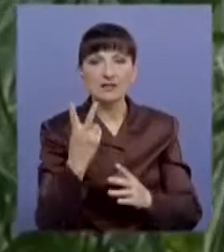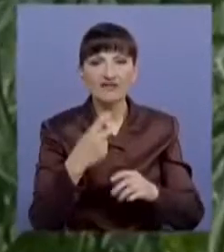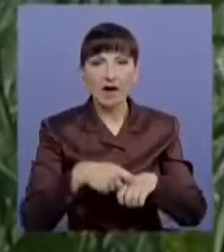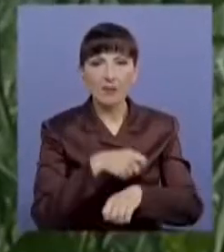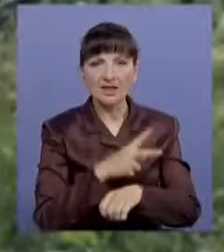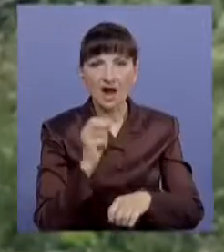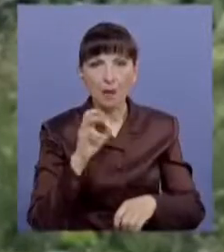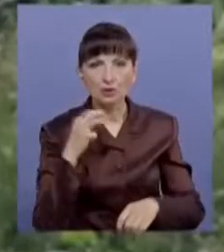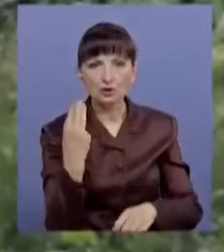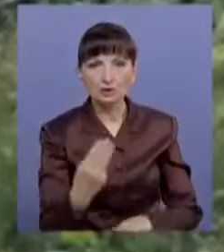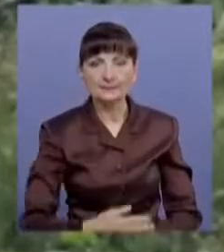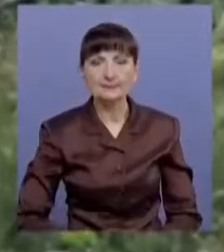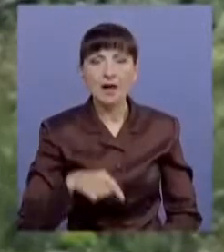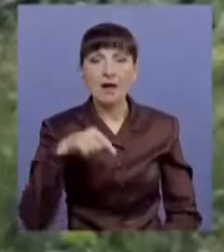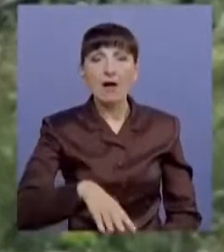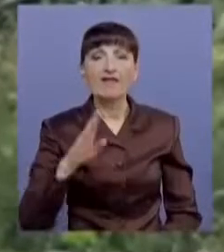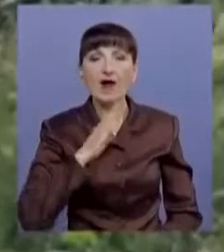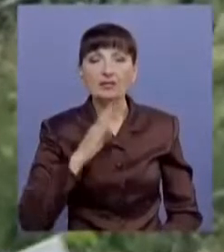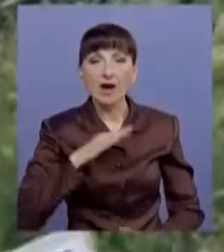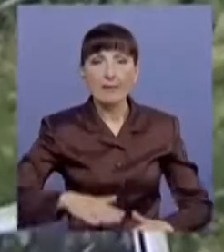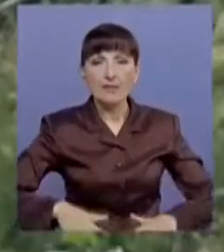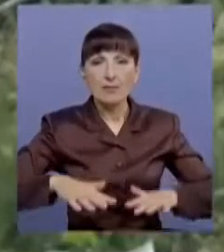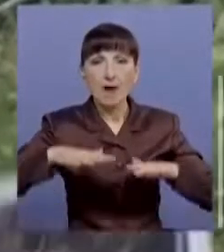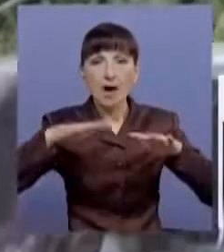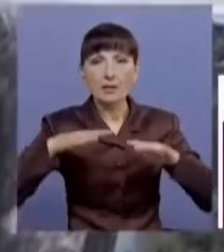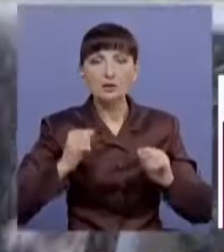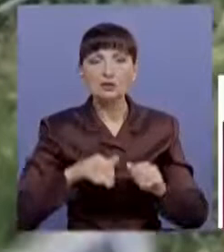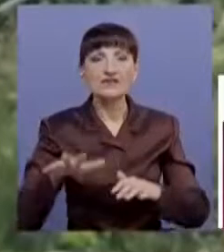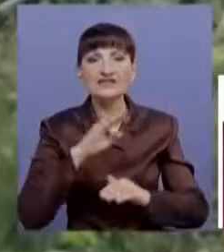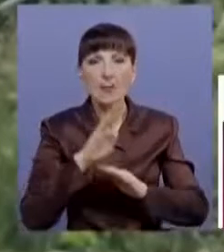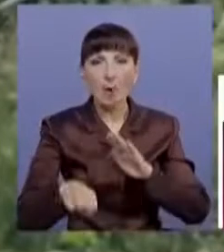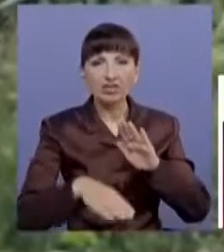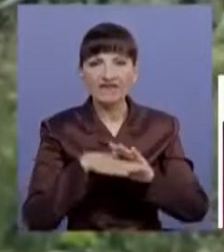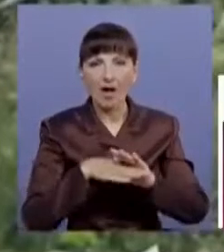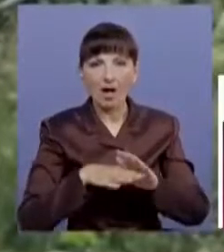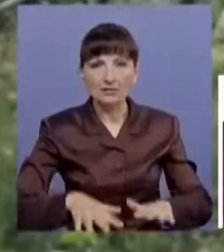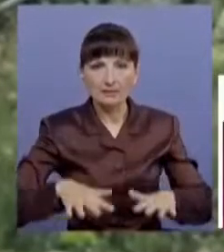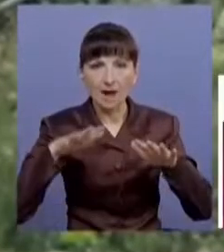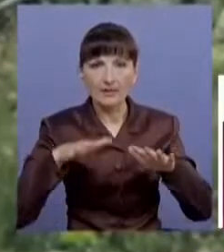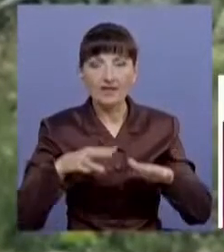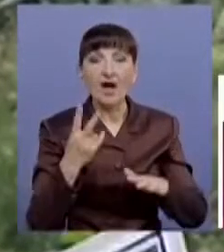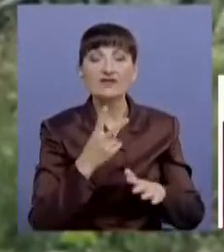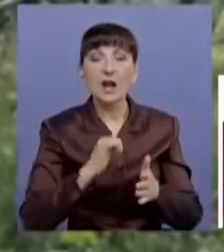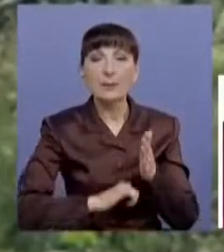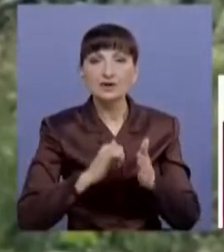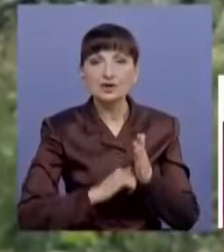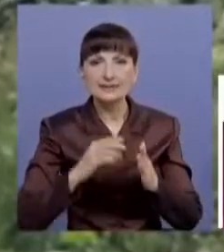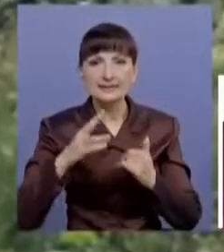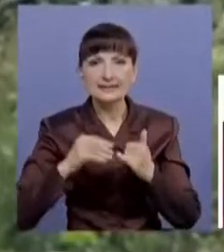камыши. Грунтовые воды поднимались так, что затапливало все подвалы. Вторая причина –